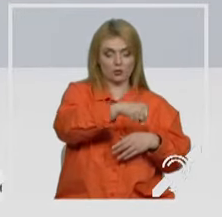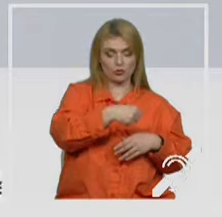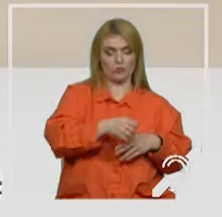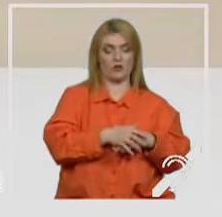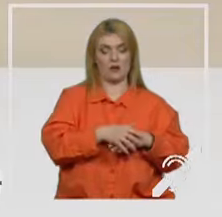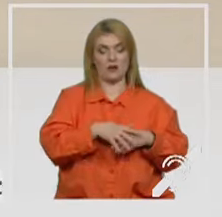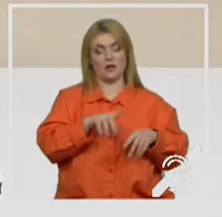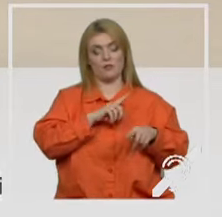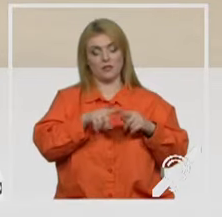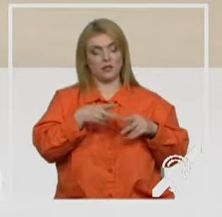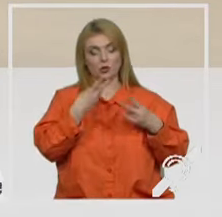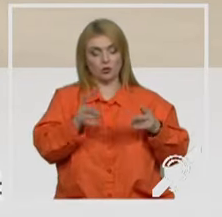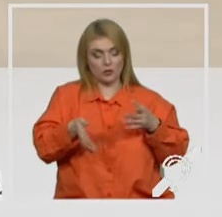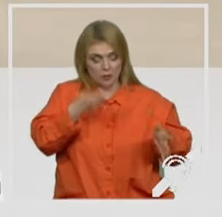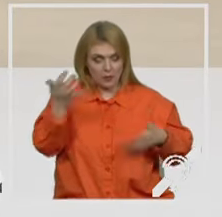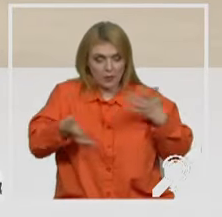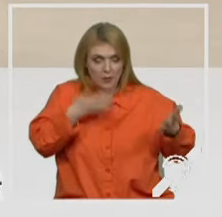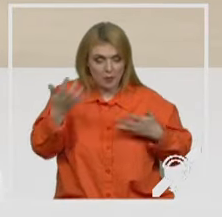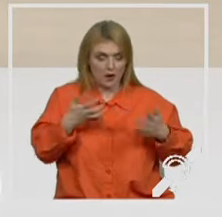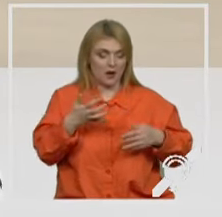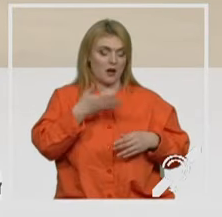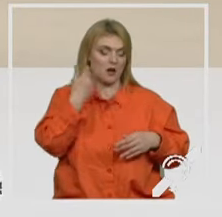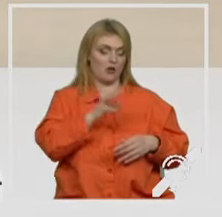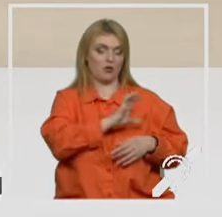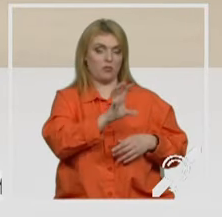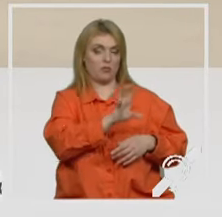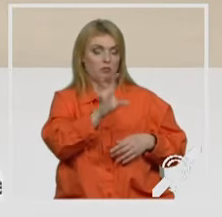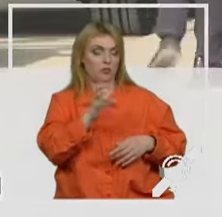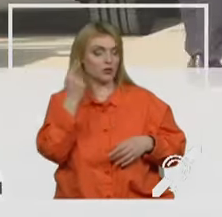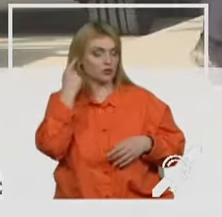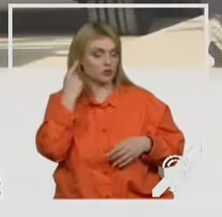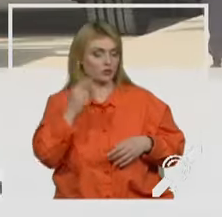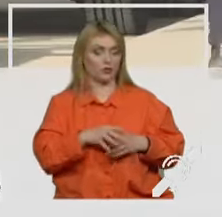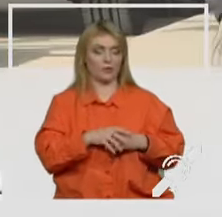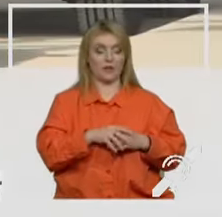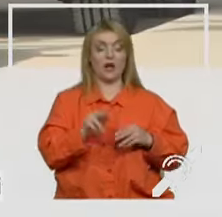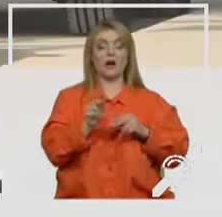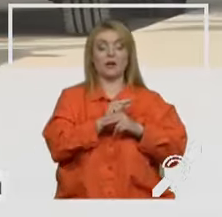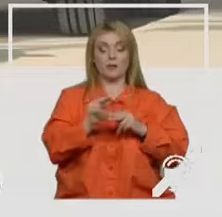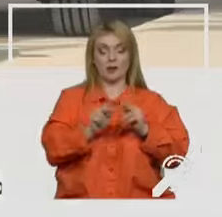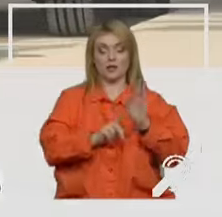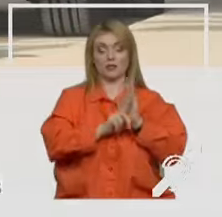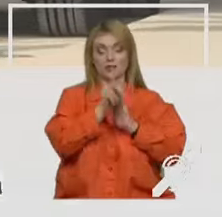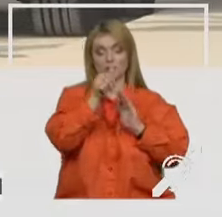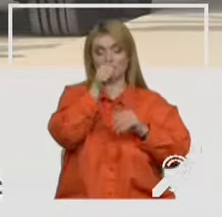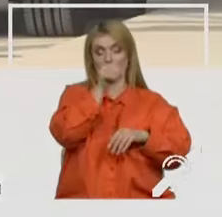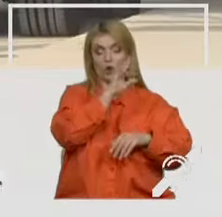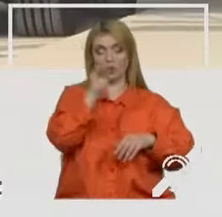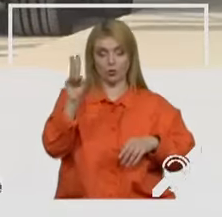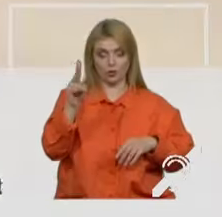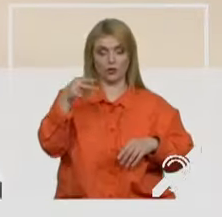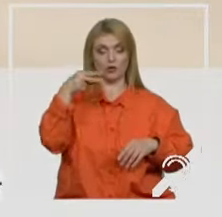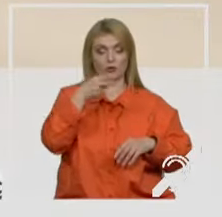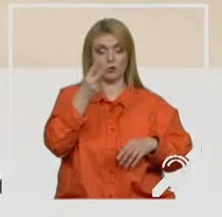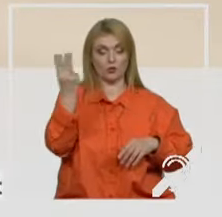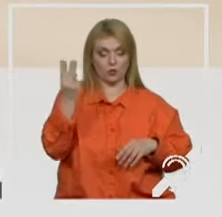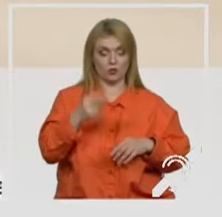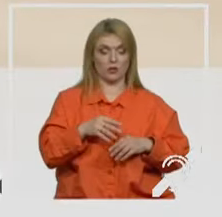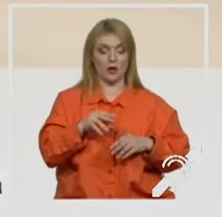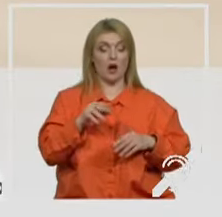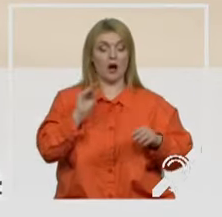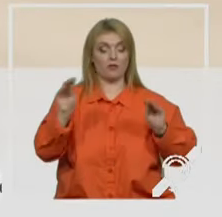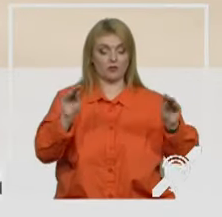de modernizare a postului Vamal Moldoromân-Sculeni au început în luna iunie a anului 2022. Au fost construite 6